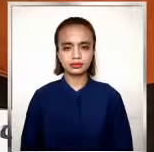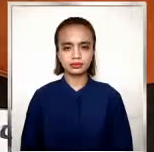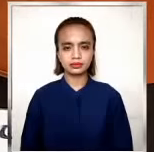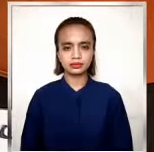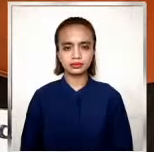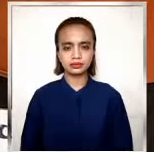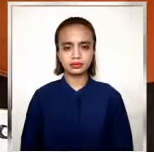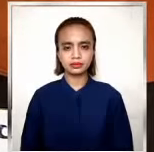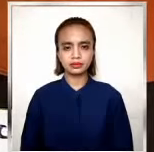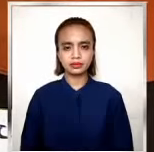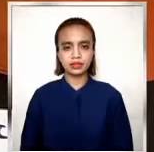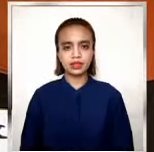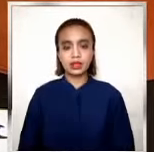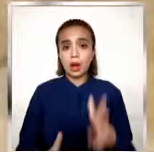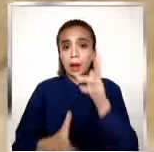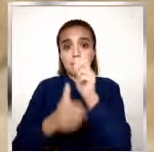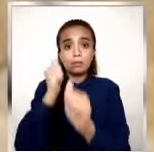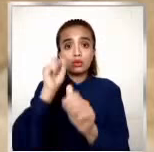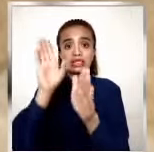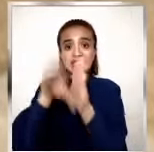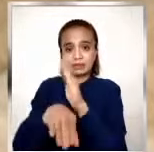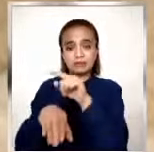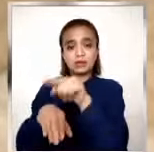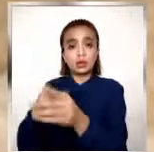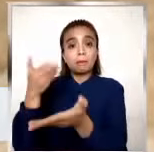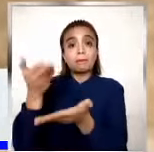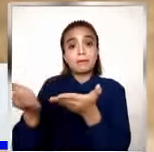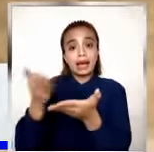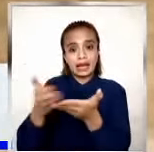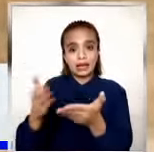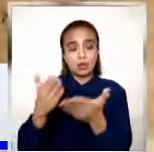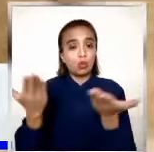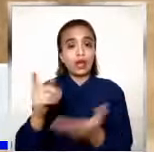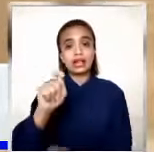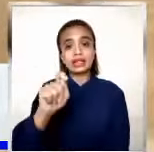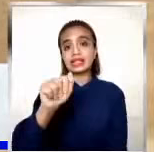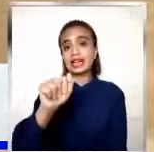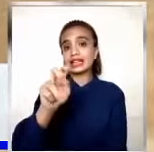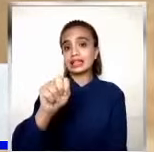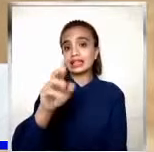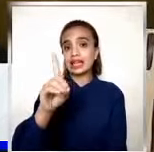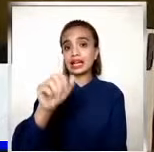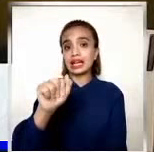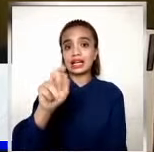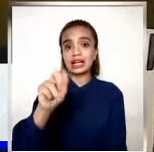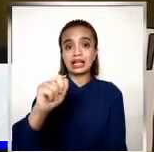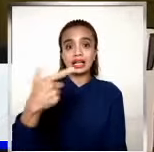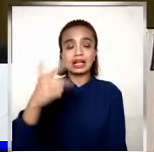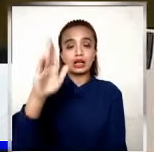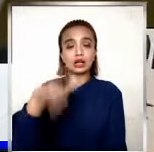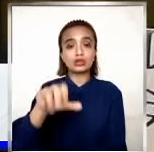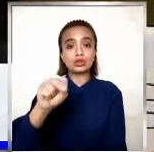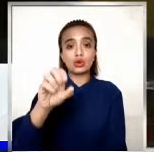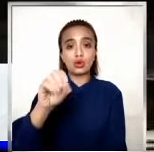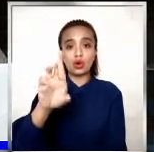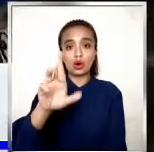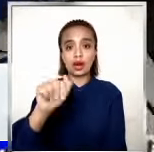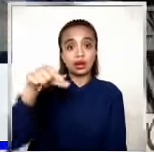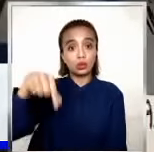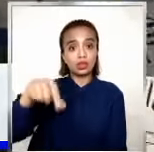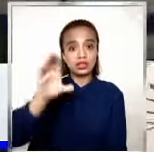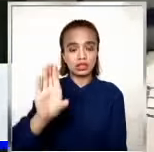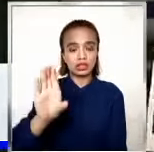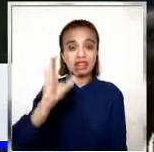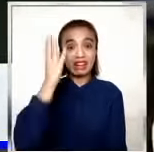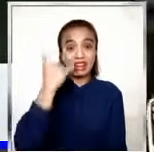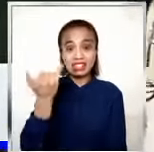Pinakamurang bigas ang binibili ni Aling Miriam sa tandang Sora Market sa Quezon City. Kulang daw kasi ang kinikita niya bilang labandera ngayong may